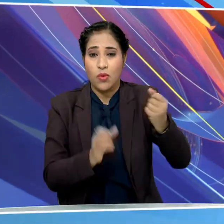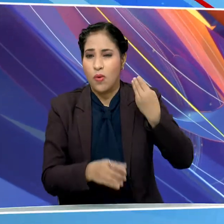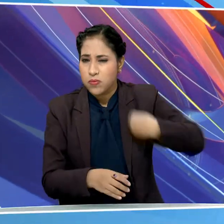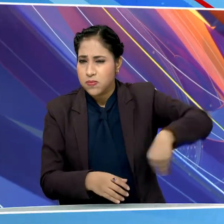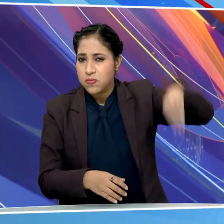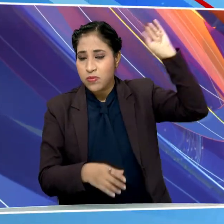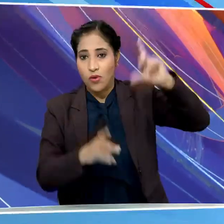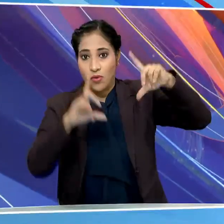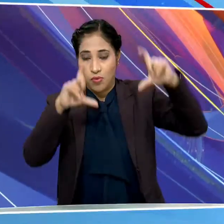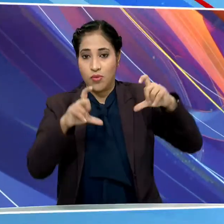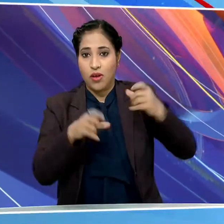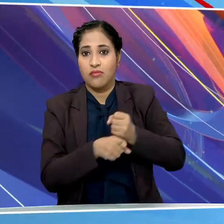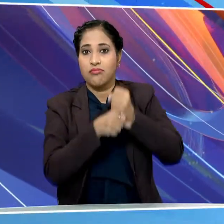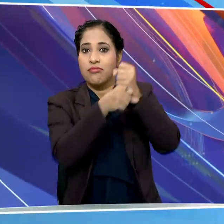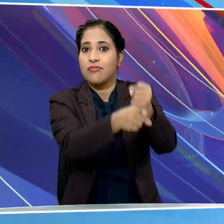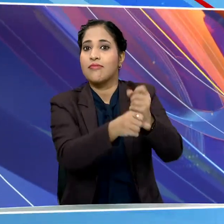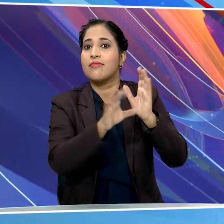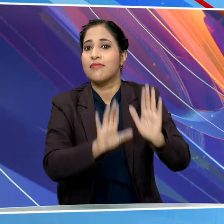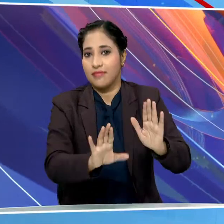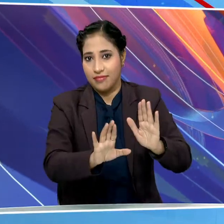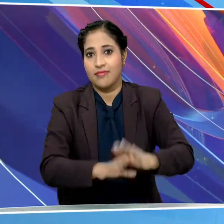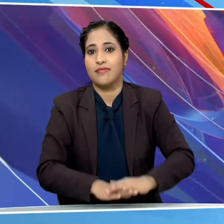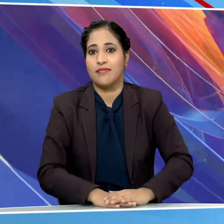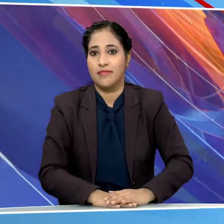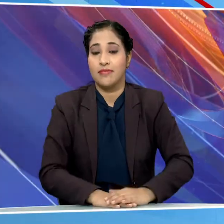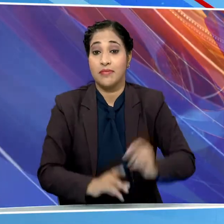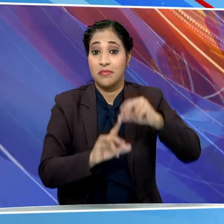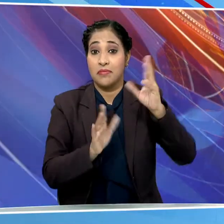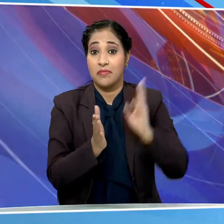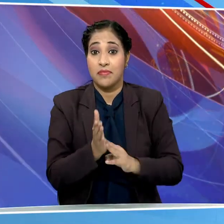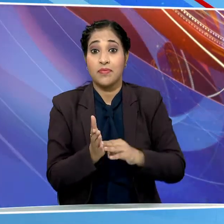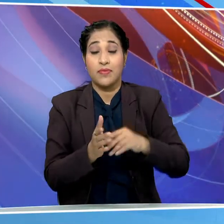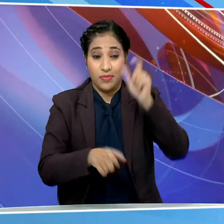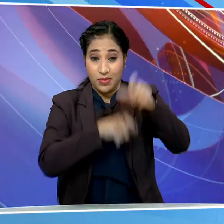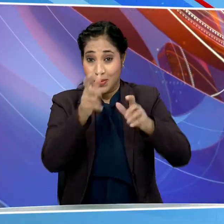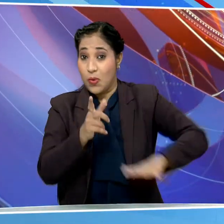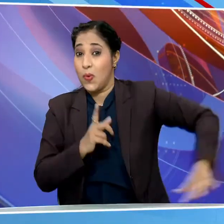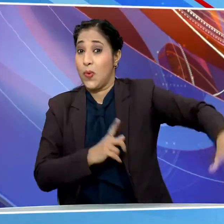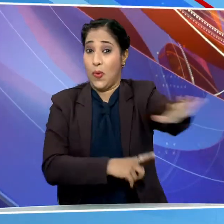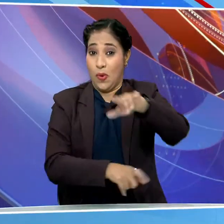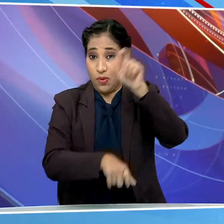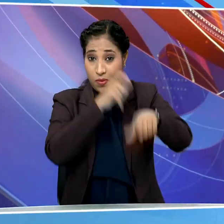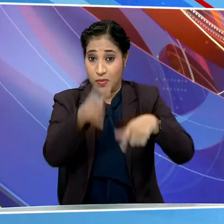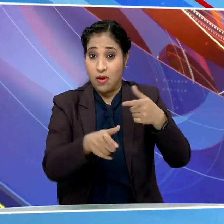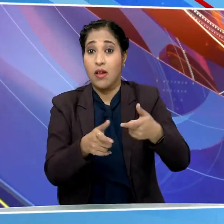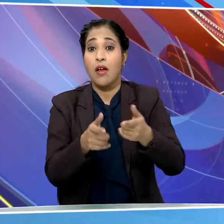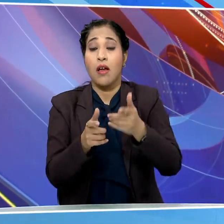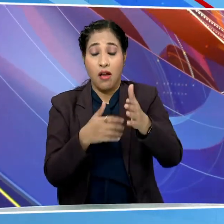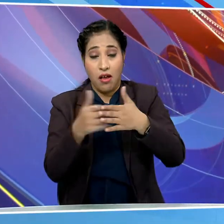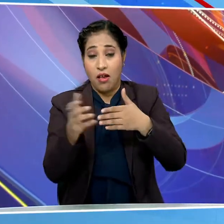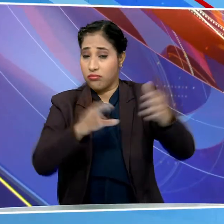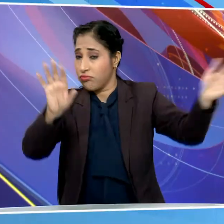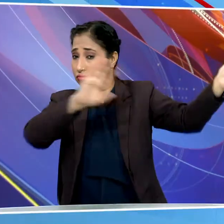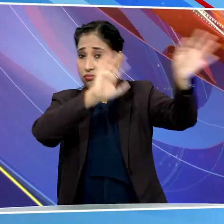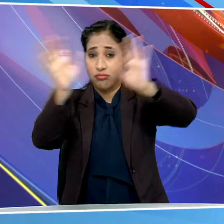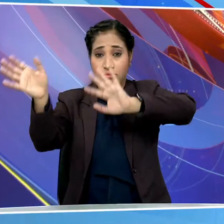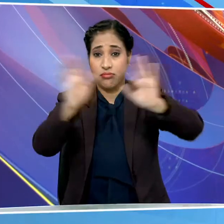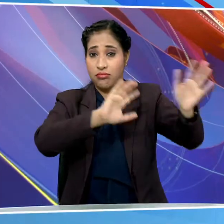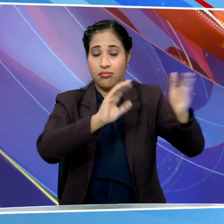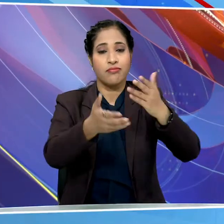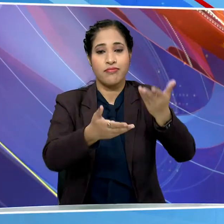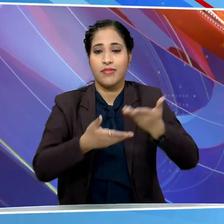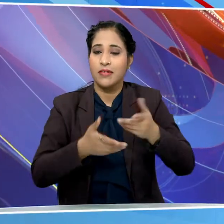पुरानी तस्वीरें भी भेंट की गईं। पीएम ने वहां मौजूद जन समूह का हाथ हिलाकर अभिवादन